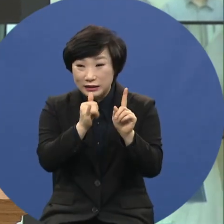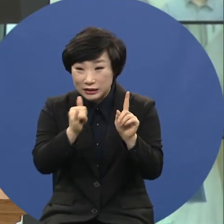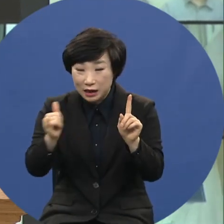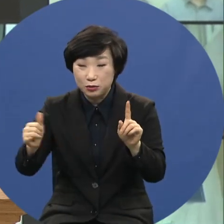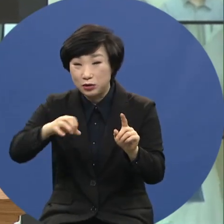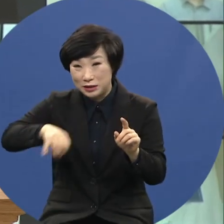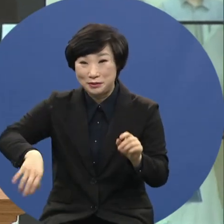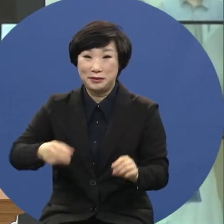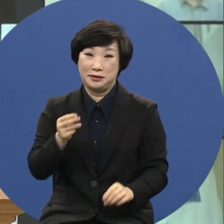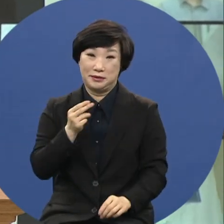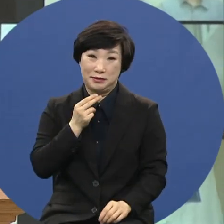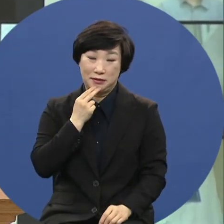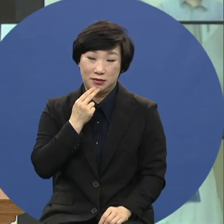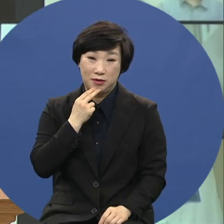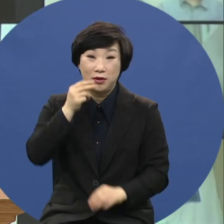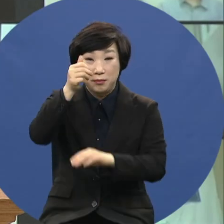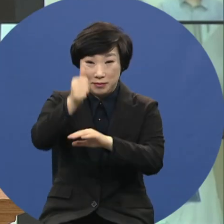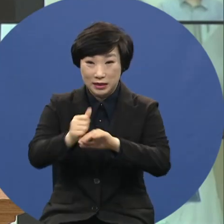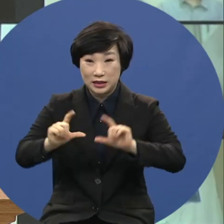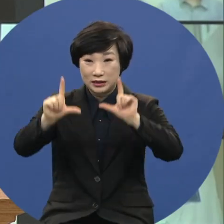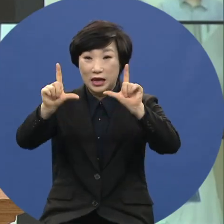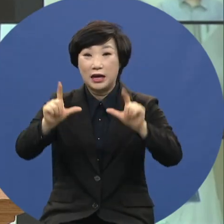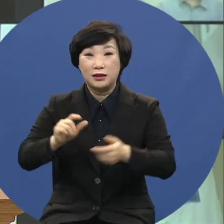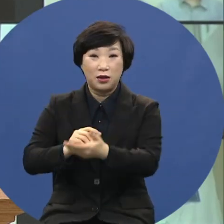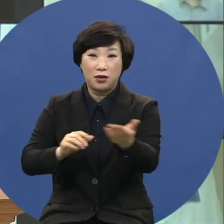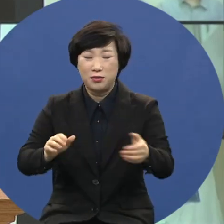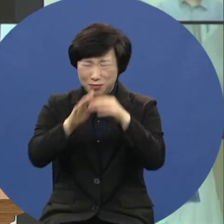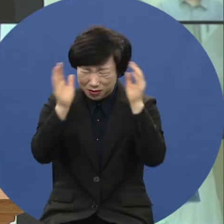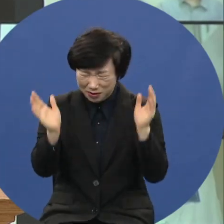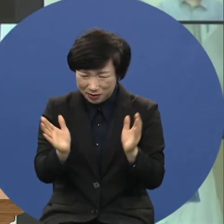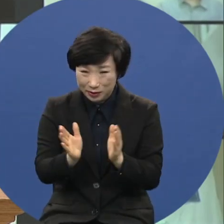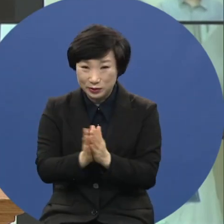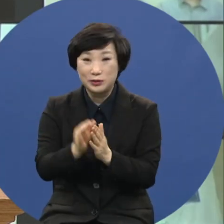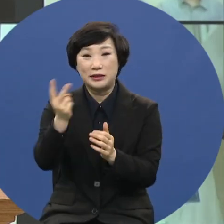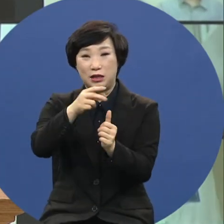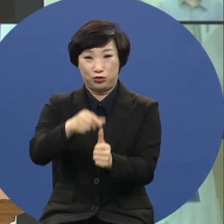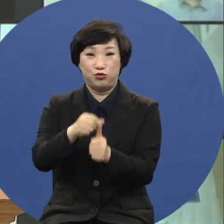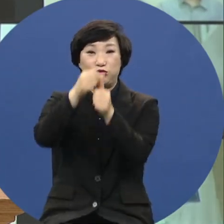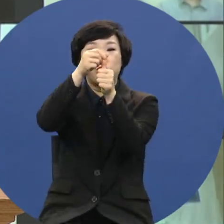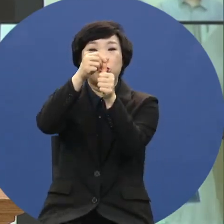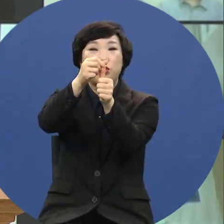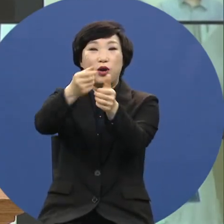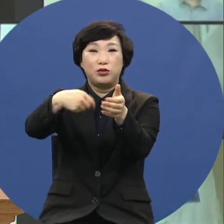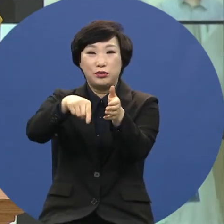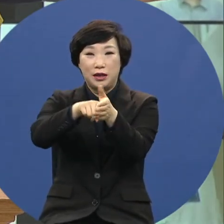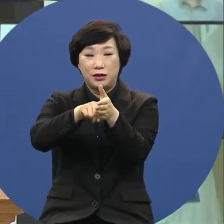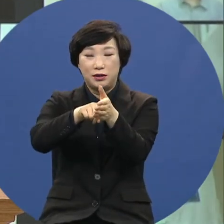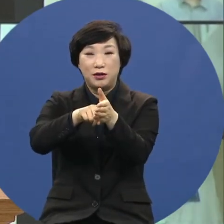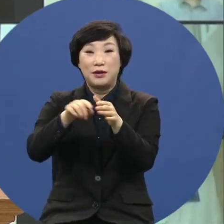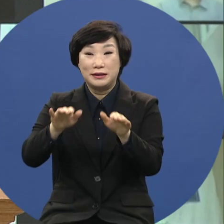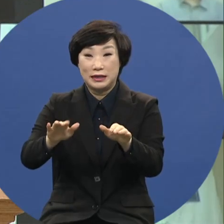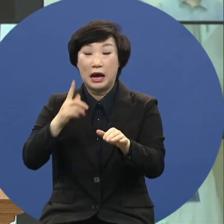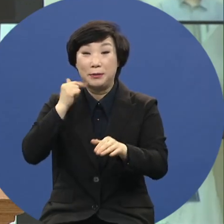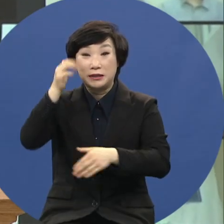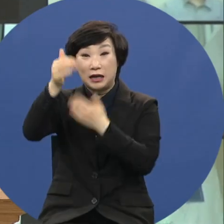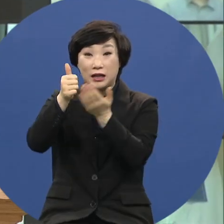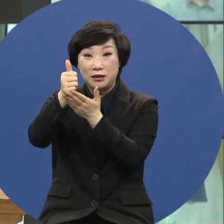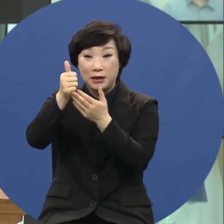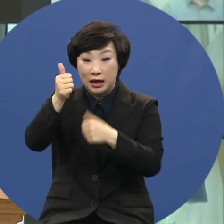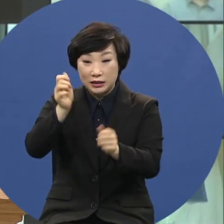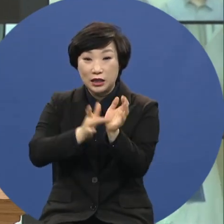하나도 잊어버리지 않고 마지막 날에 다 살리라고 하나님 아버지가